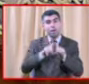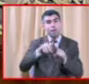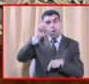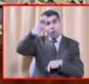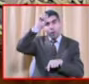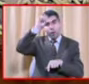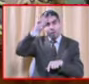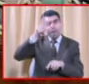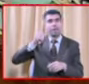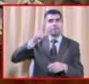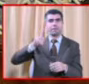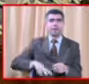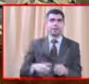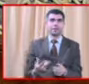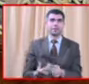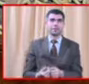معاك وكنت